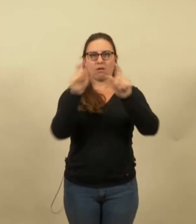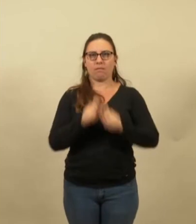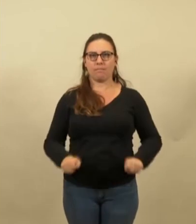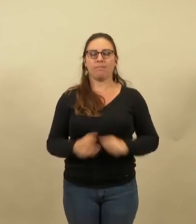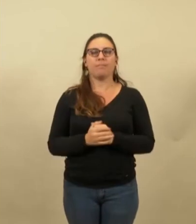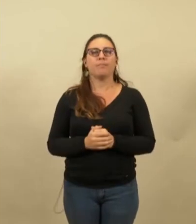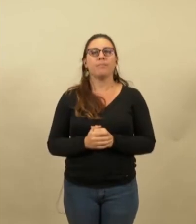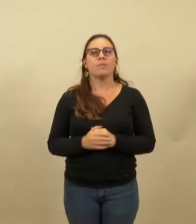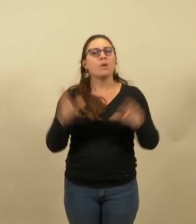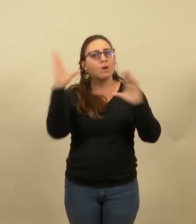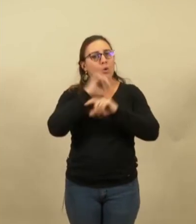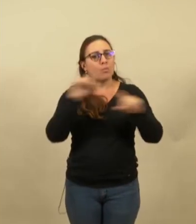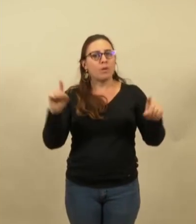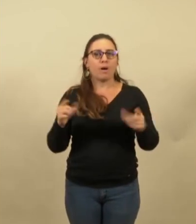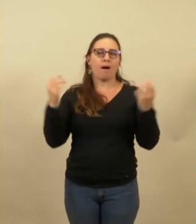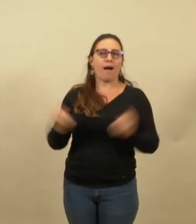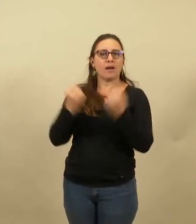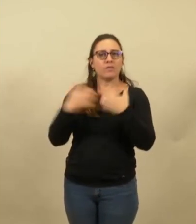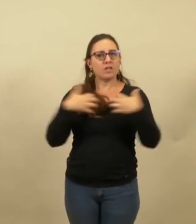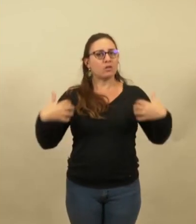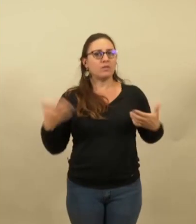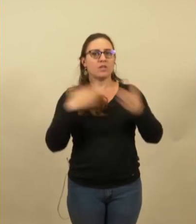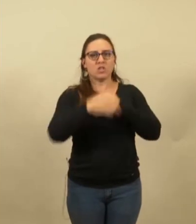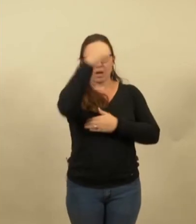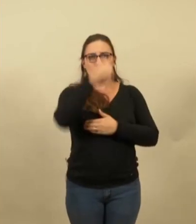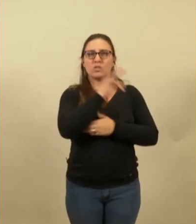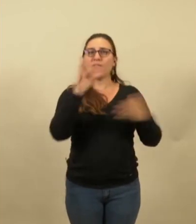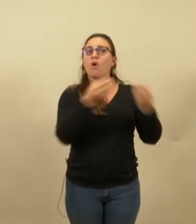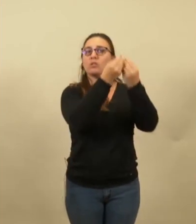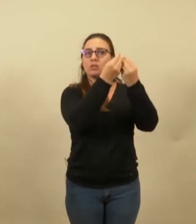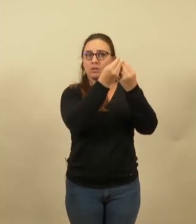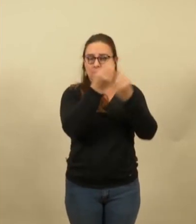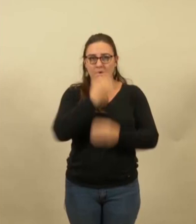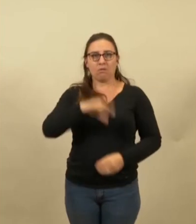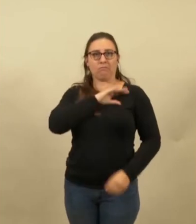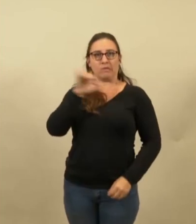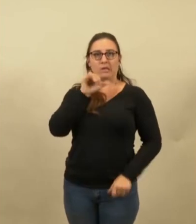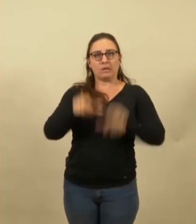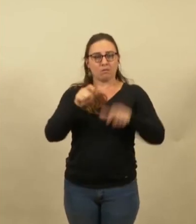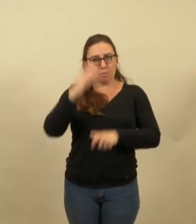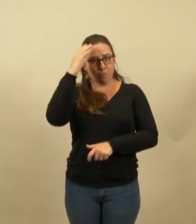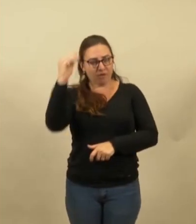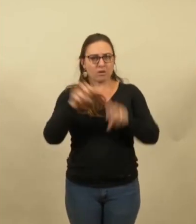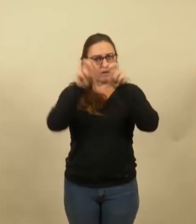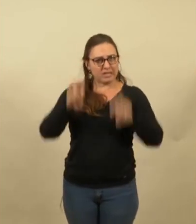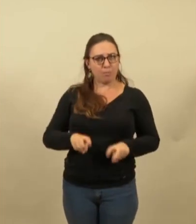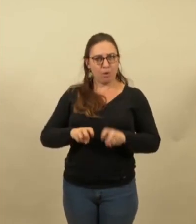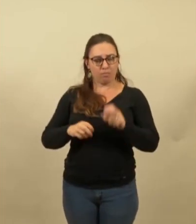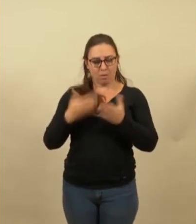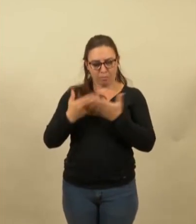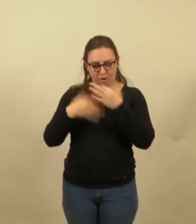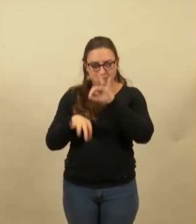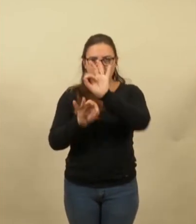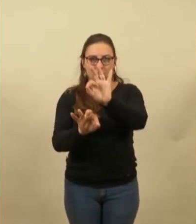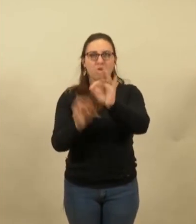en outre que les activités scientifiques des musées de France sont assurés sous la responsabilité professionnelle présentant des qualifications qui sont elles-mêmes définies par